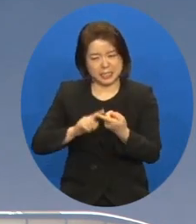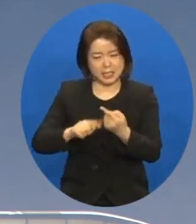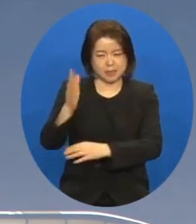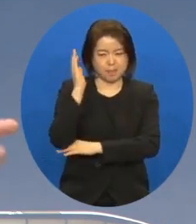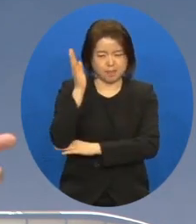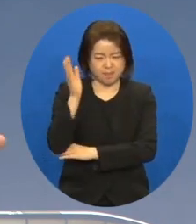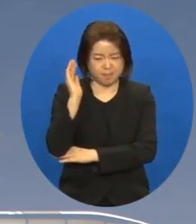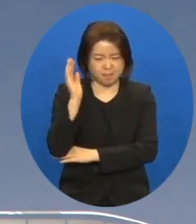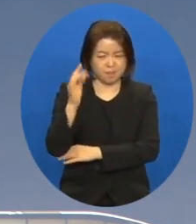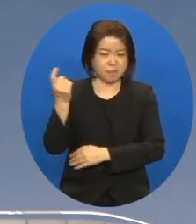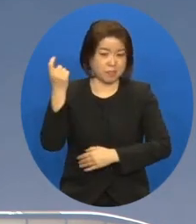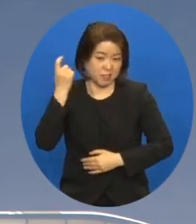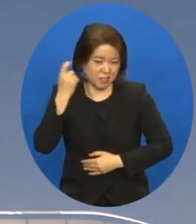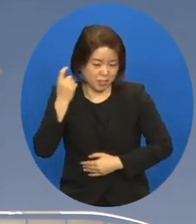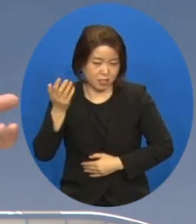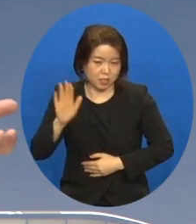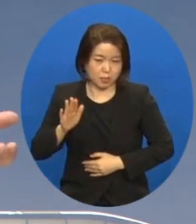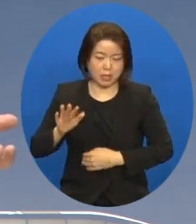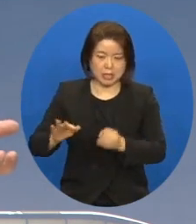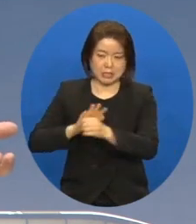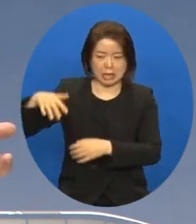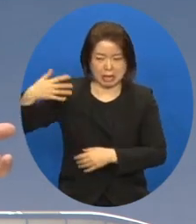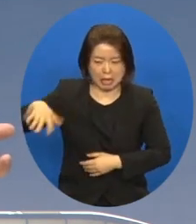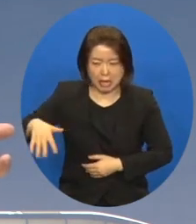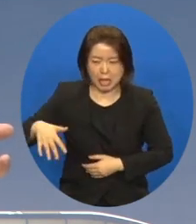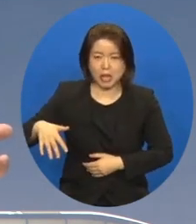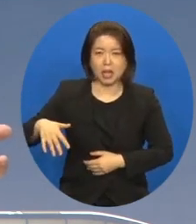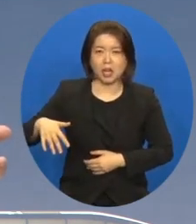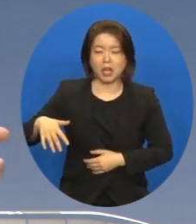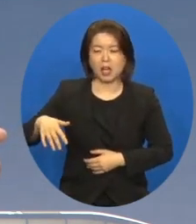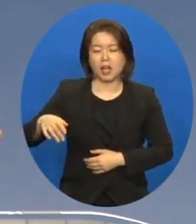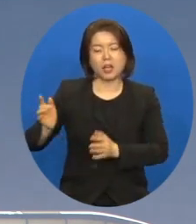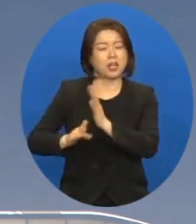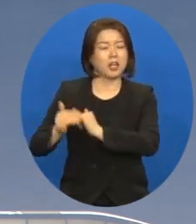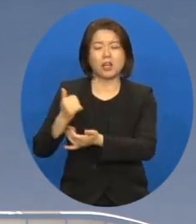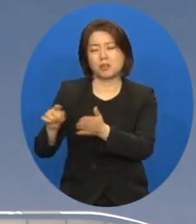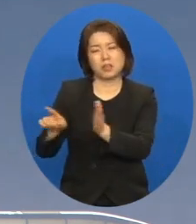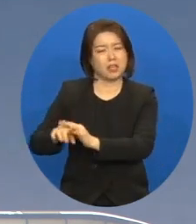들어도 사랑이 안 되면 그는 예수 믿는 것도 아닙니다.